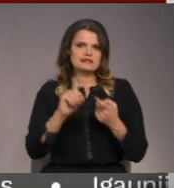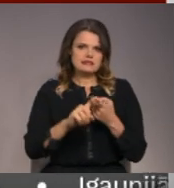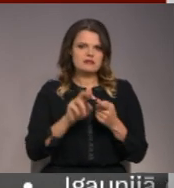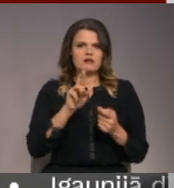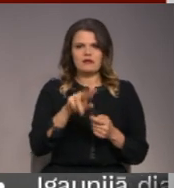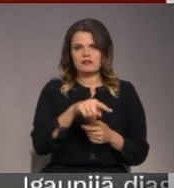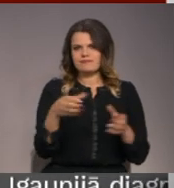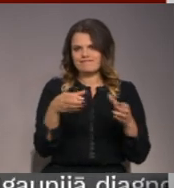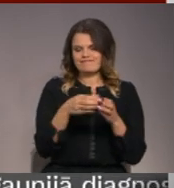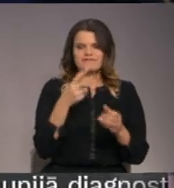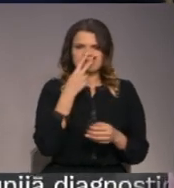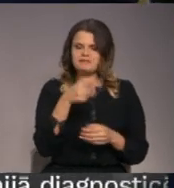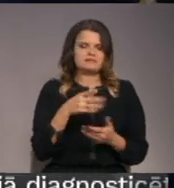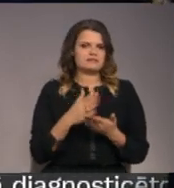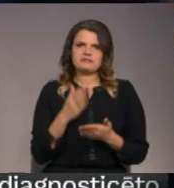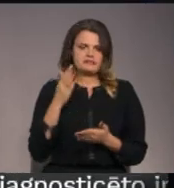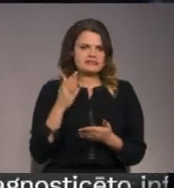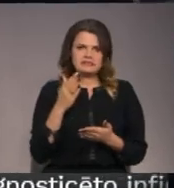ar tiem.